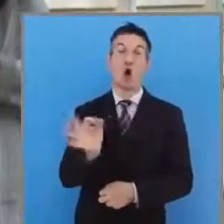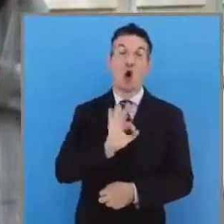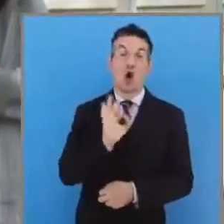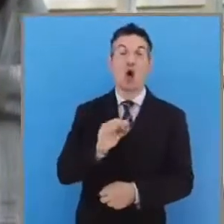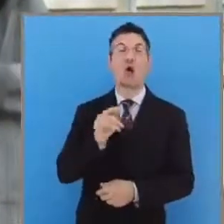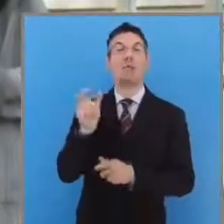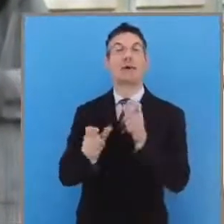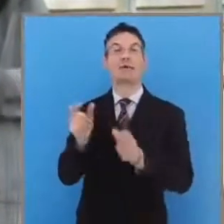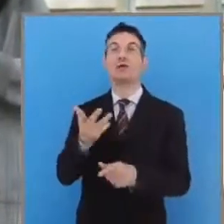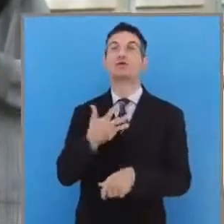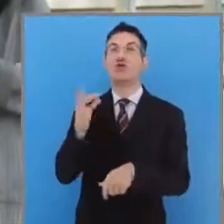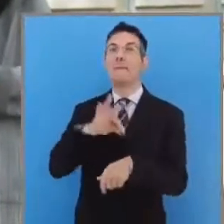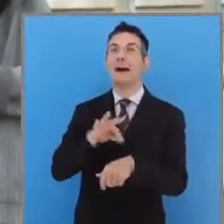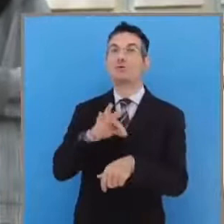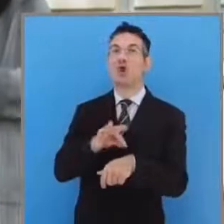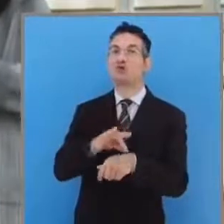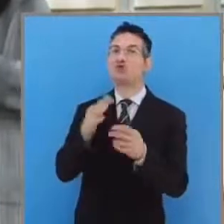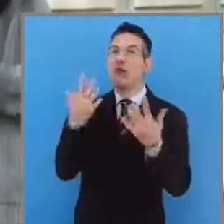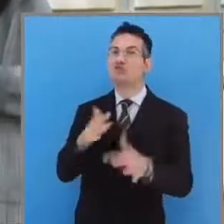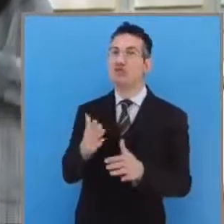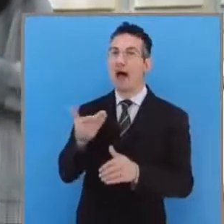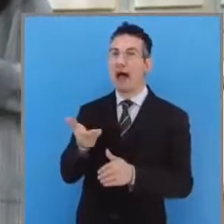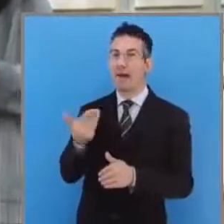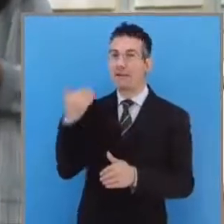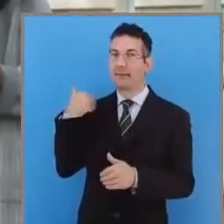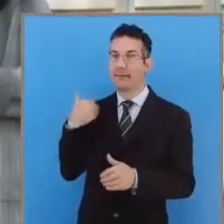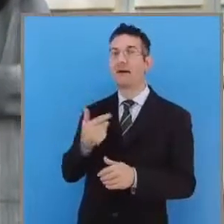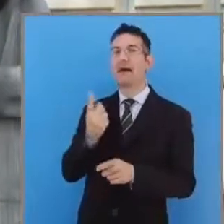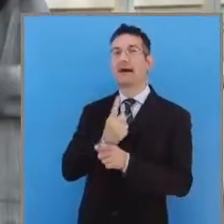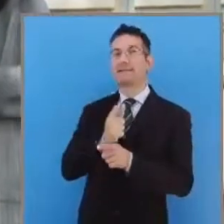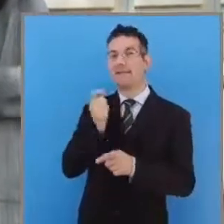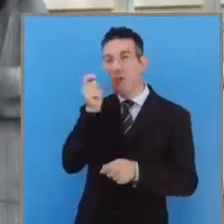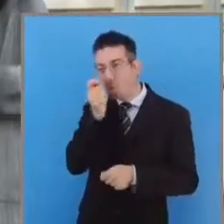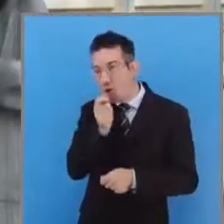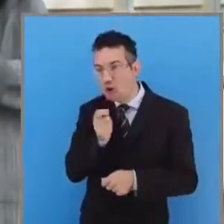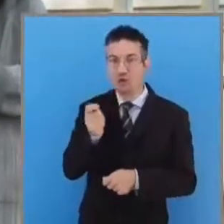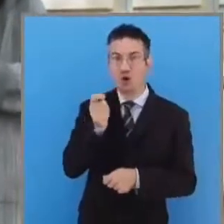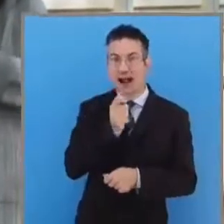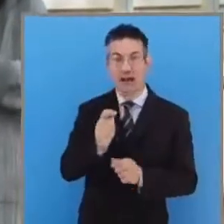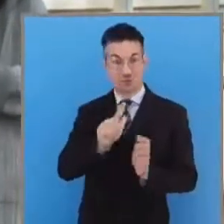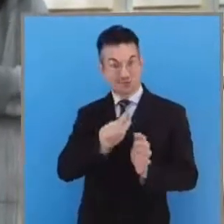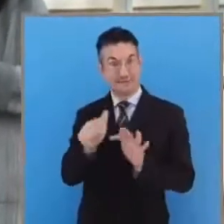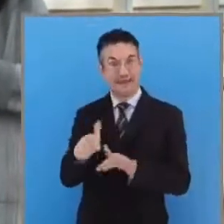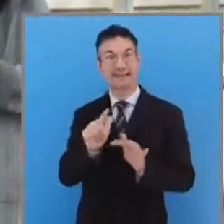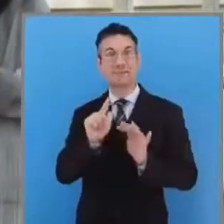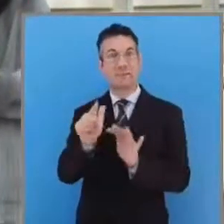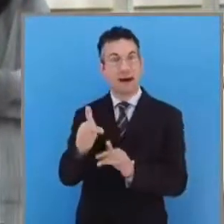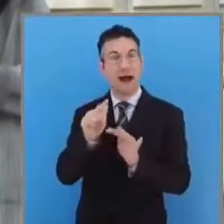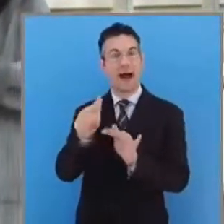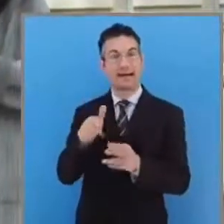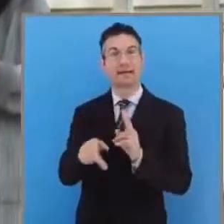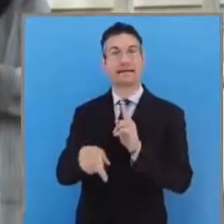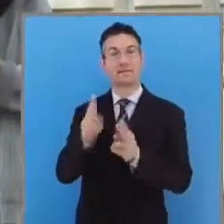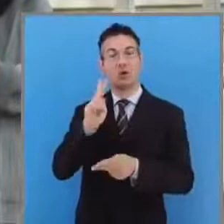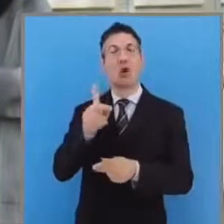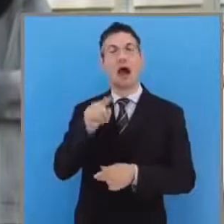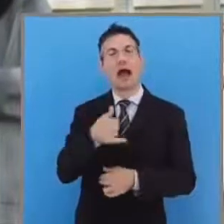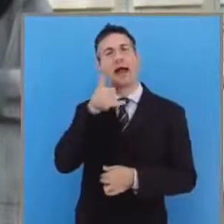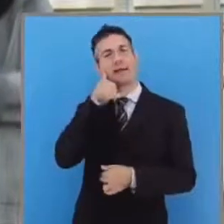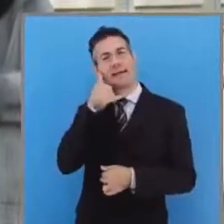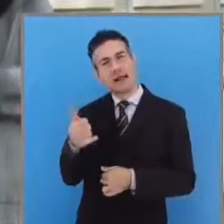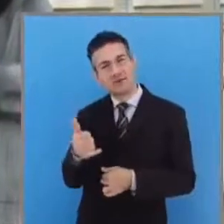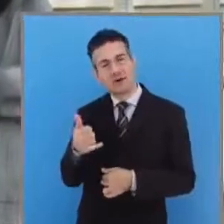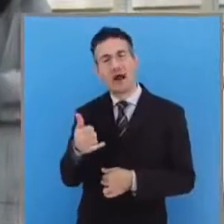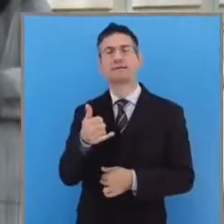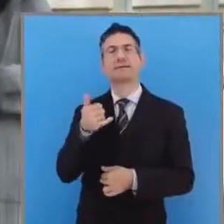copatologie, per cui è importante un monitoraggio più volte nella settimana, un monitoraggio anche attraverso una telefonata per raccogliere